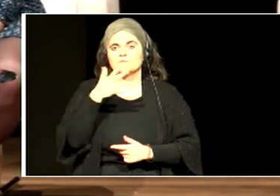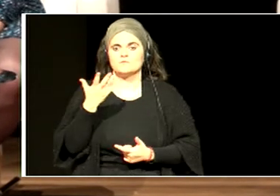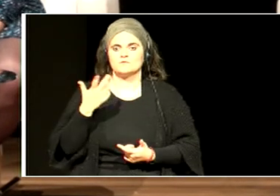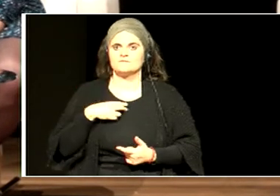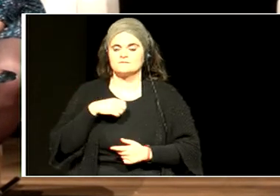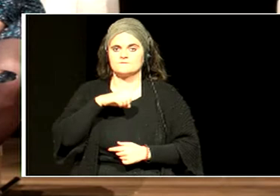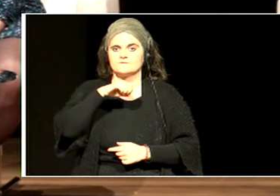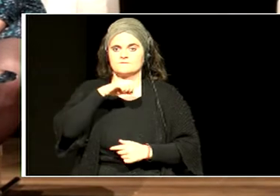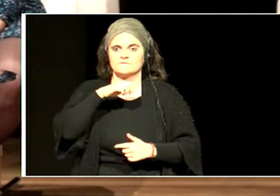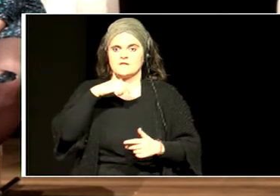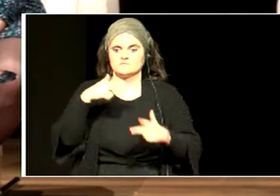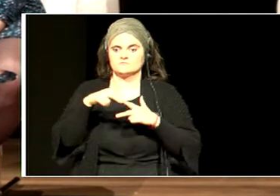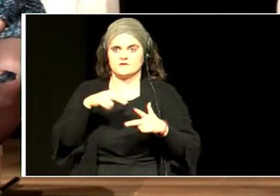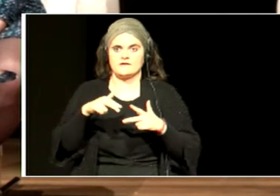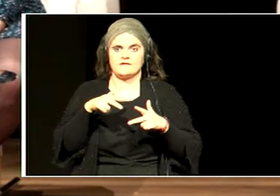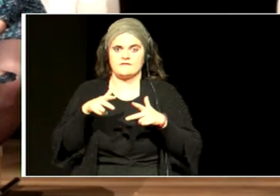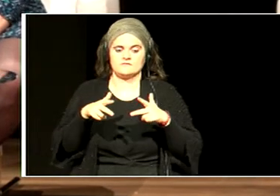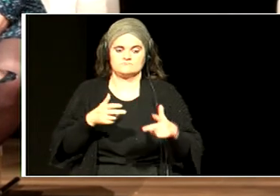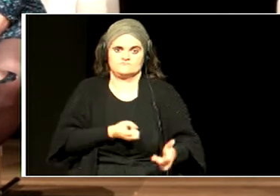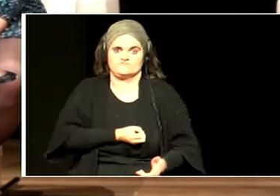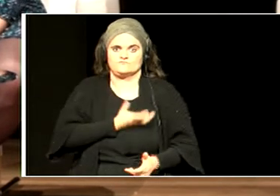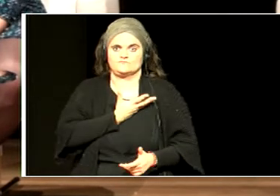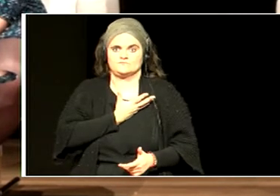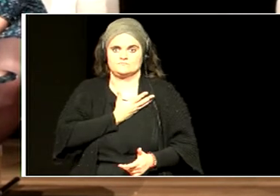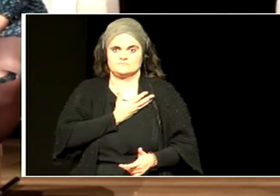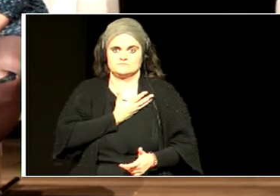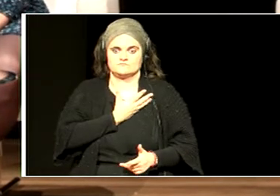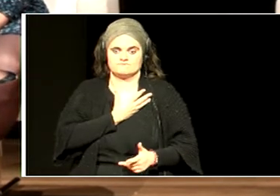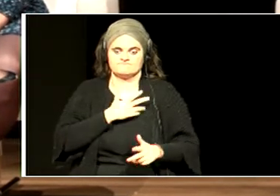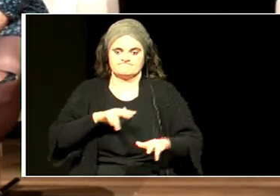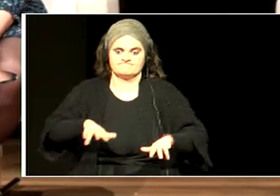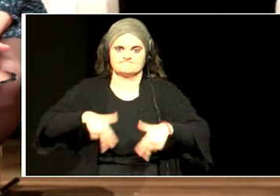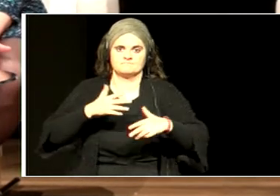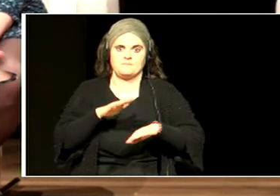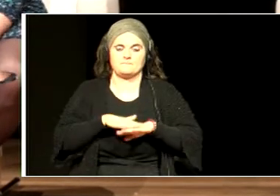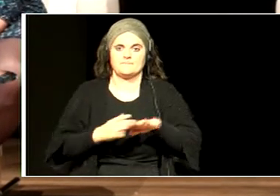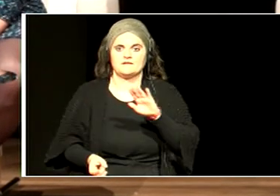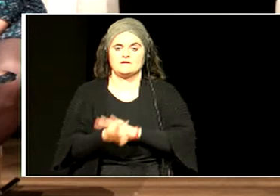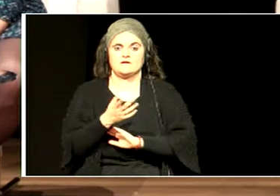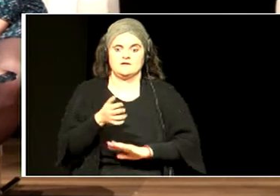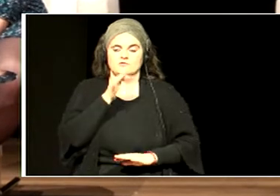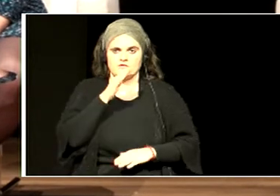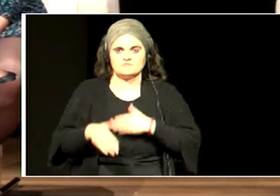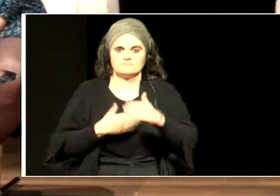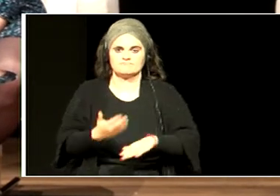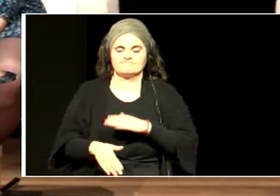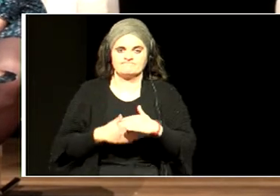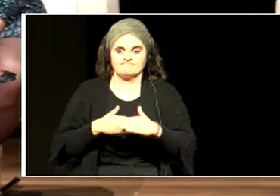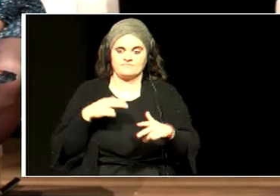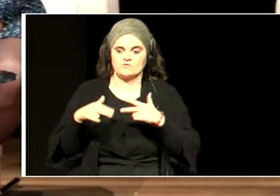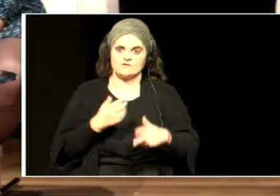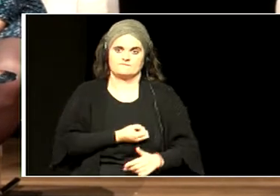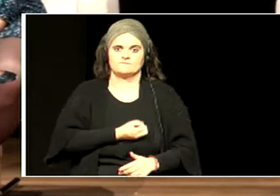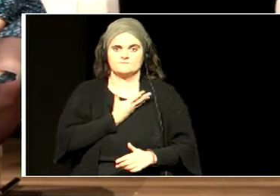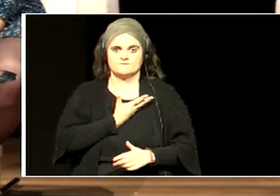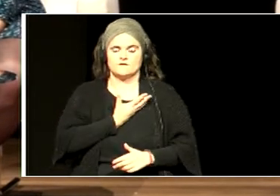zuen gure zorrera eta Euskal Saletasunak jarraitzen du izaten gure hildo nagusi bat, bai? Sustatzen